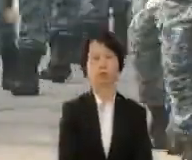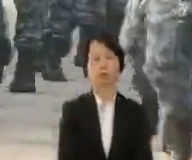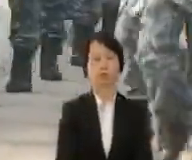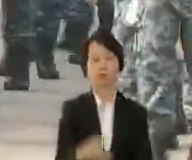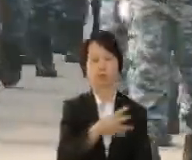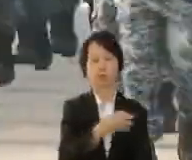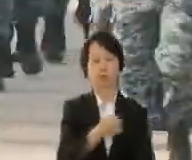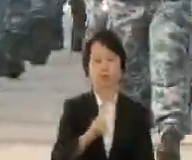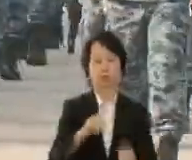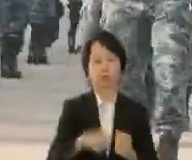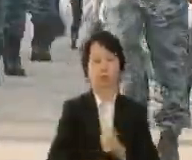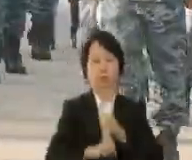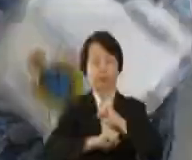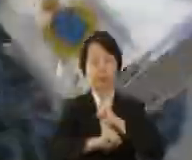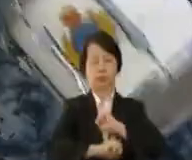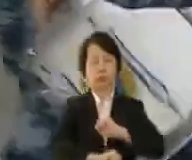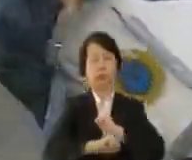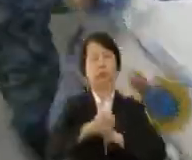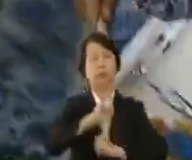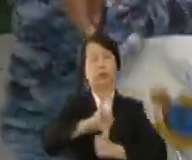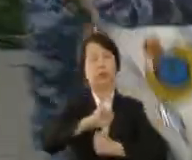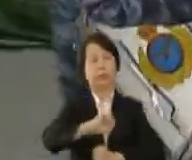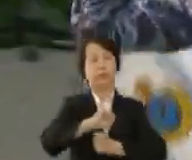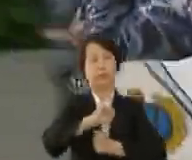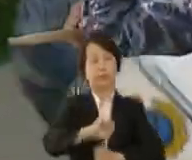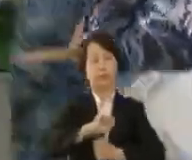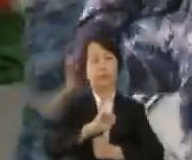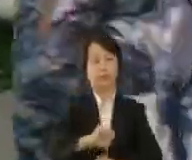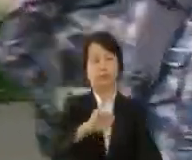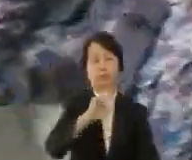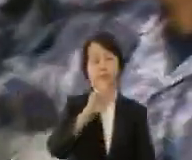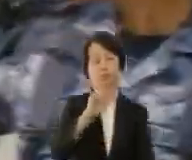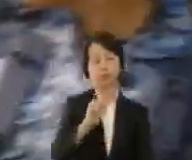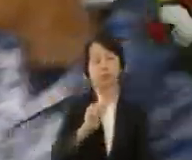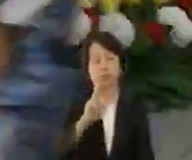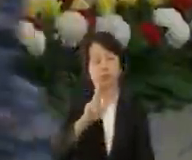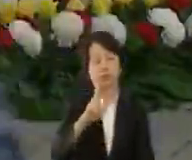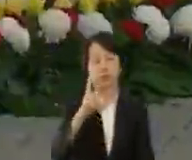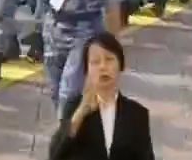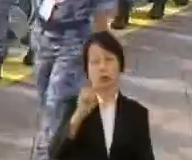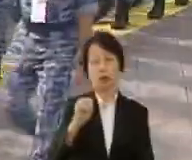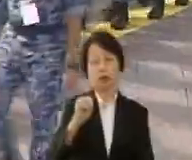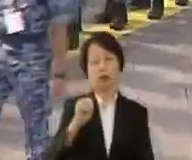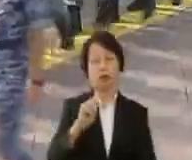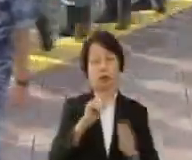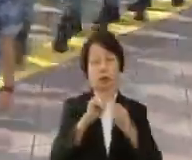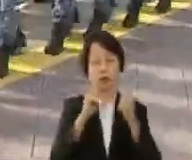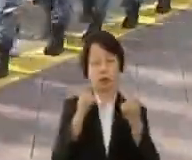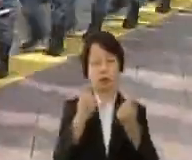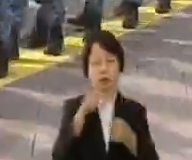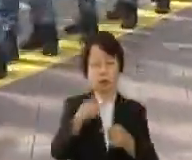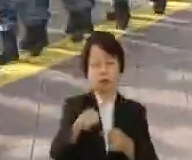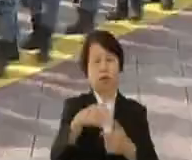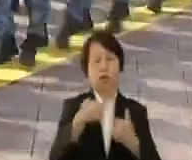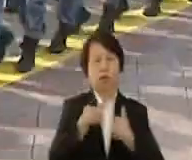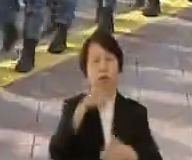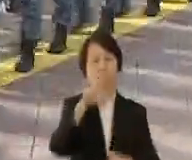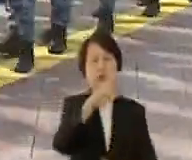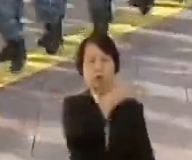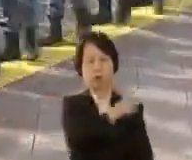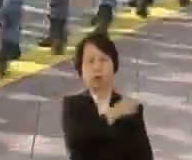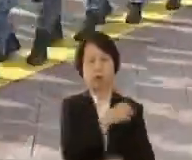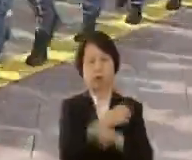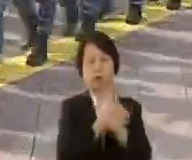Dan kontingen seterusnya Tentera Udara Diraja Malaysia TUDM. Kontingen ini terdiri daripada 3 pegawai